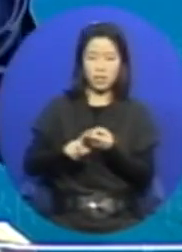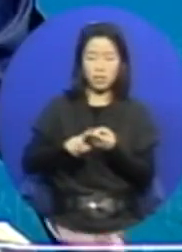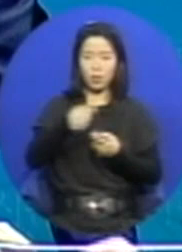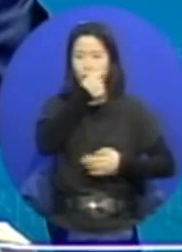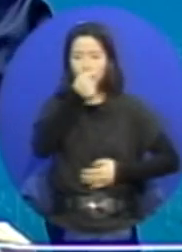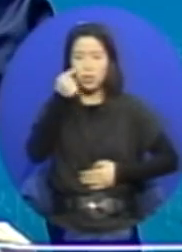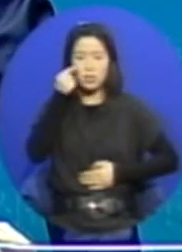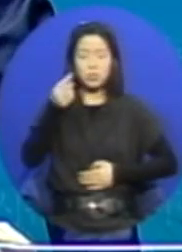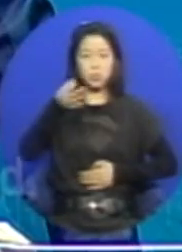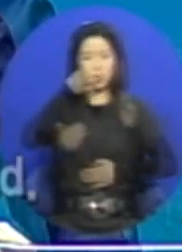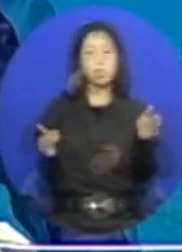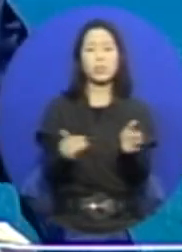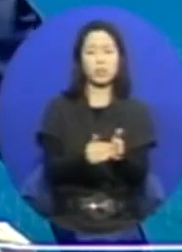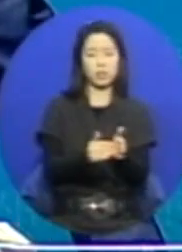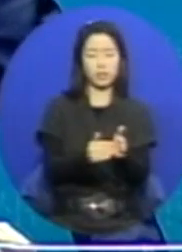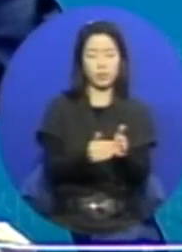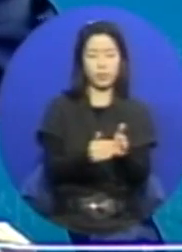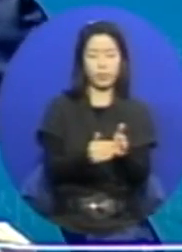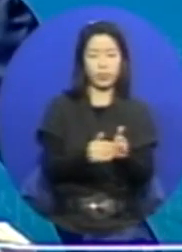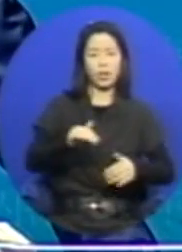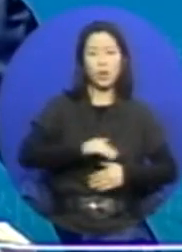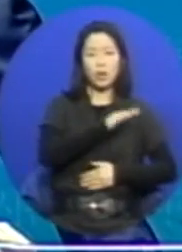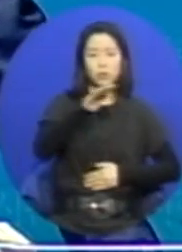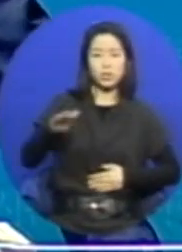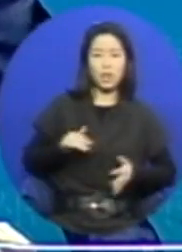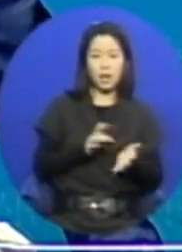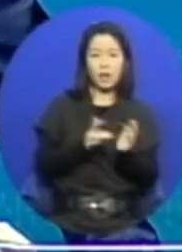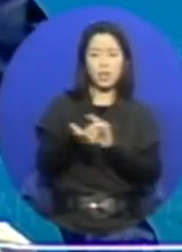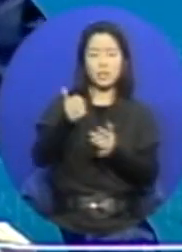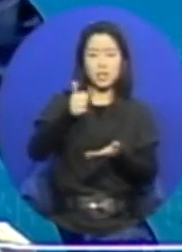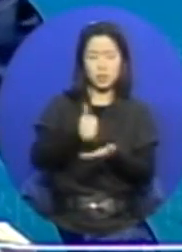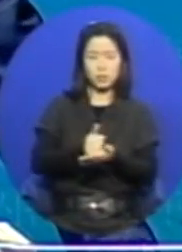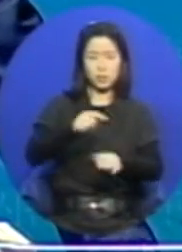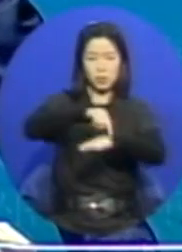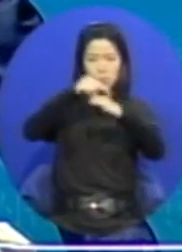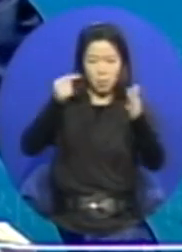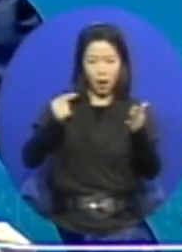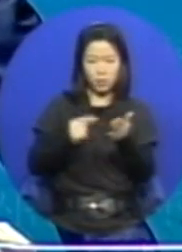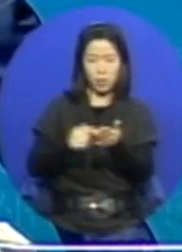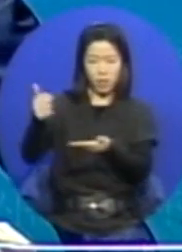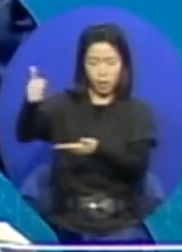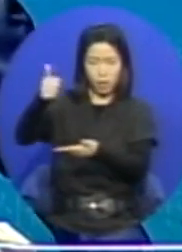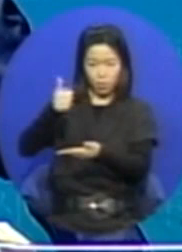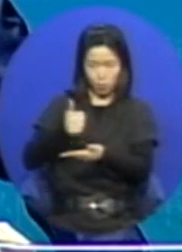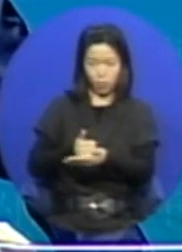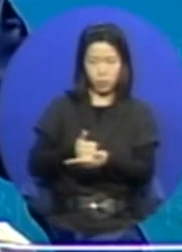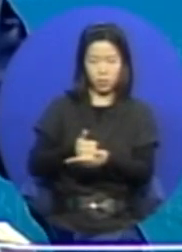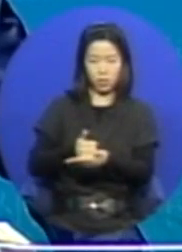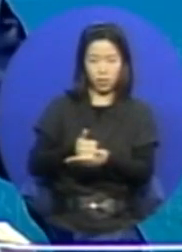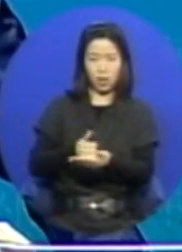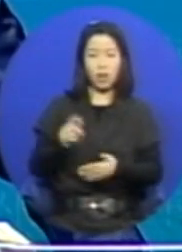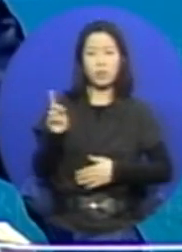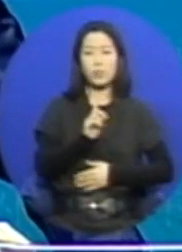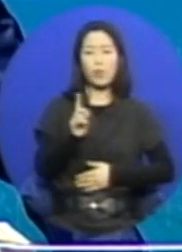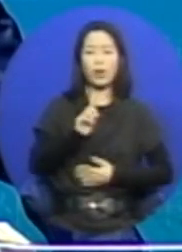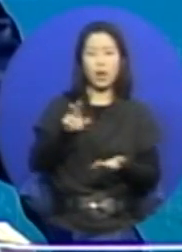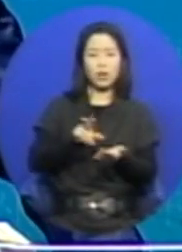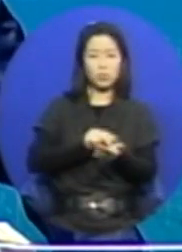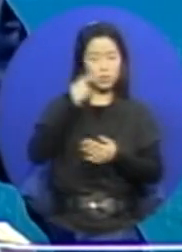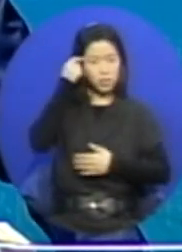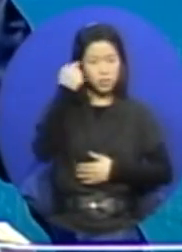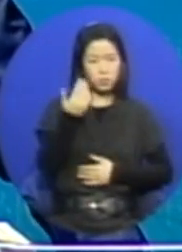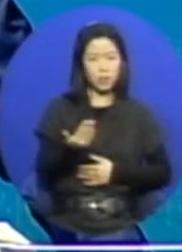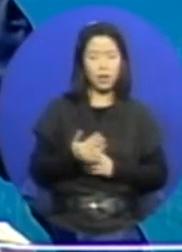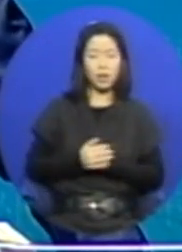증명해 보여주시죠. 우리가 예수님을 다 마음에 모셨죠. 근데 뭐가 문제인가?